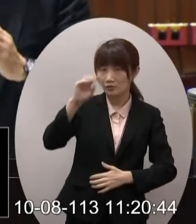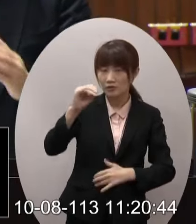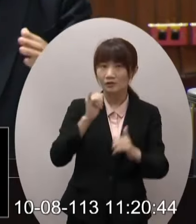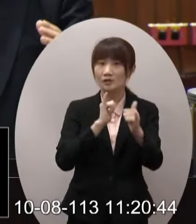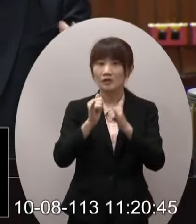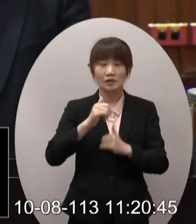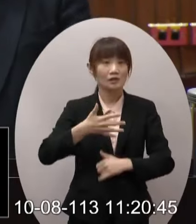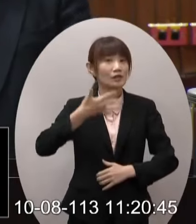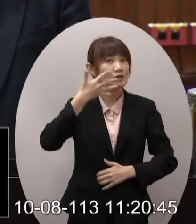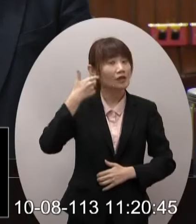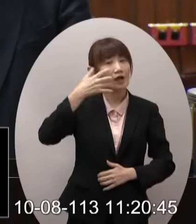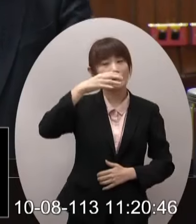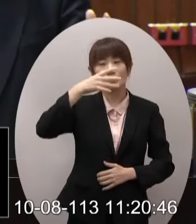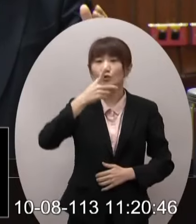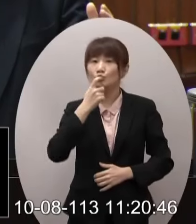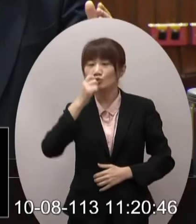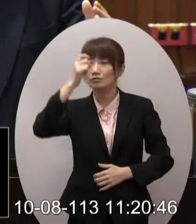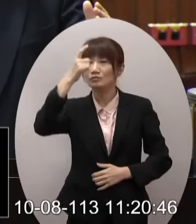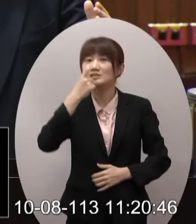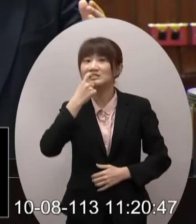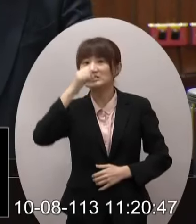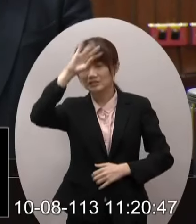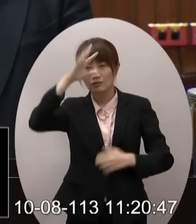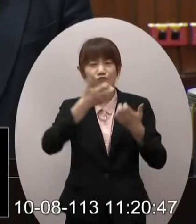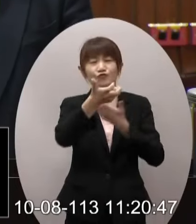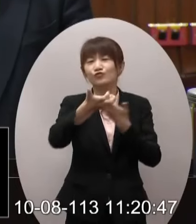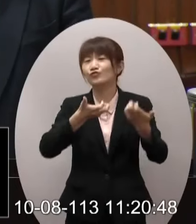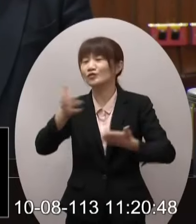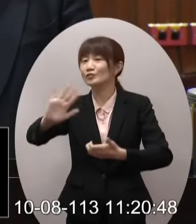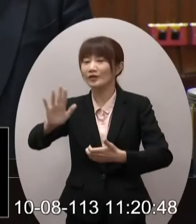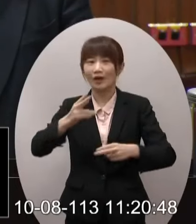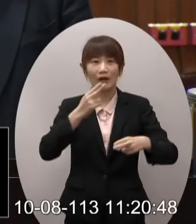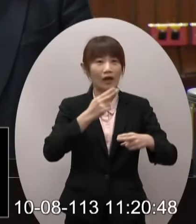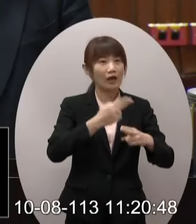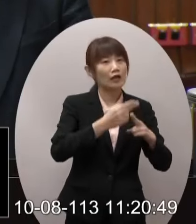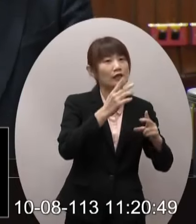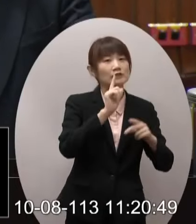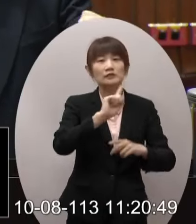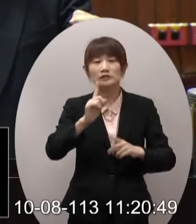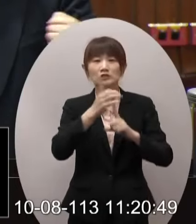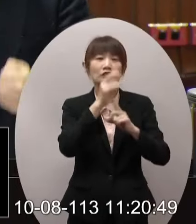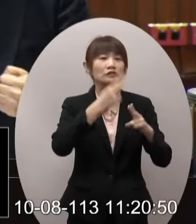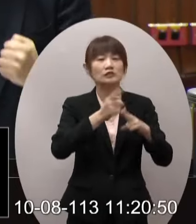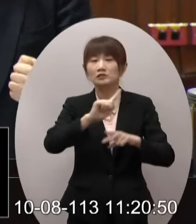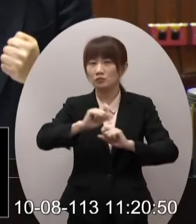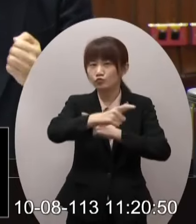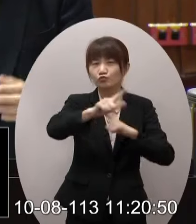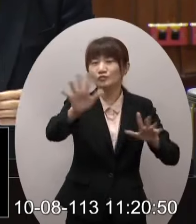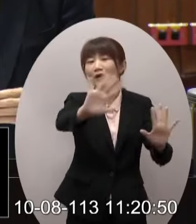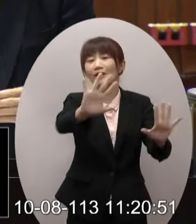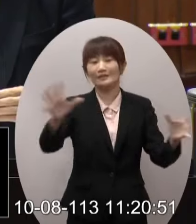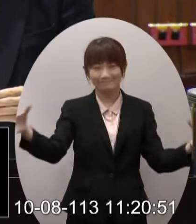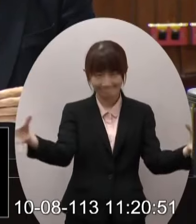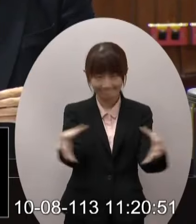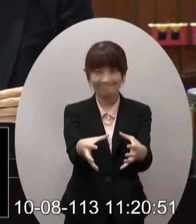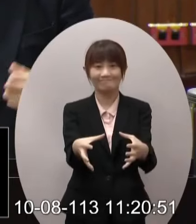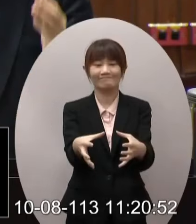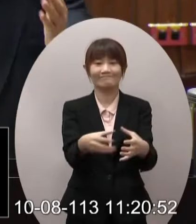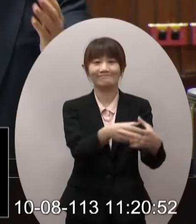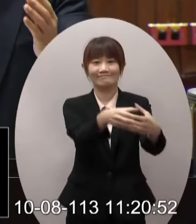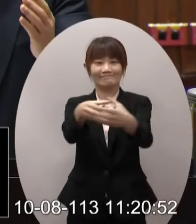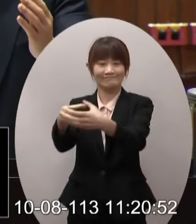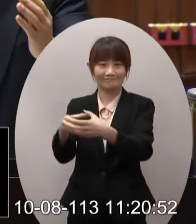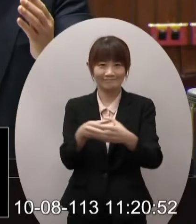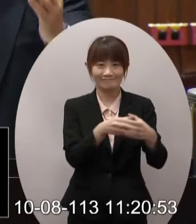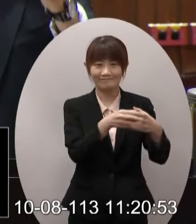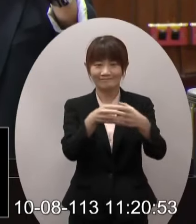分蓝绿白，不分他的信仰，那我们要团结在一起。